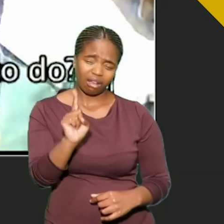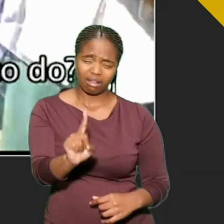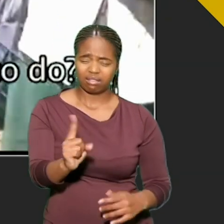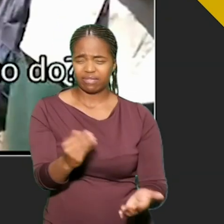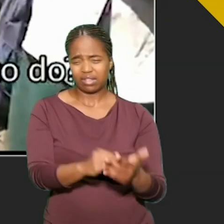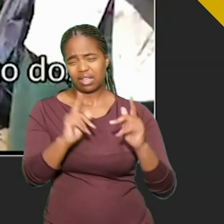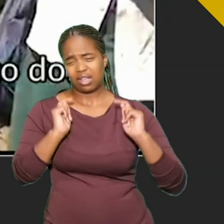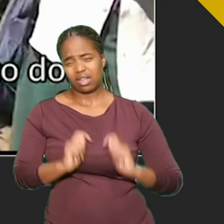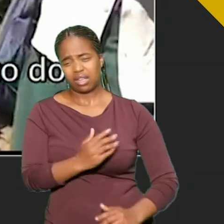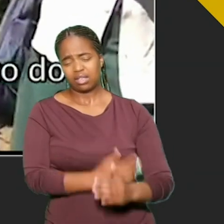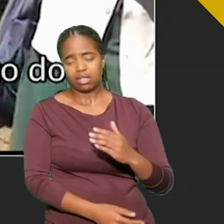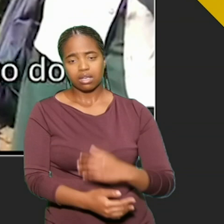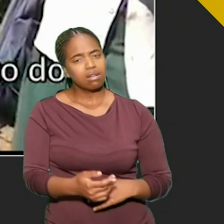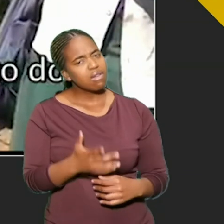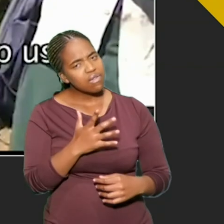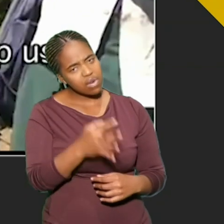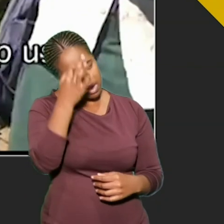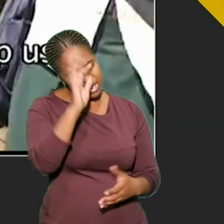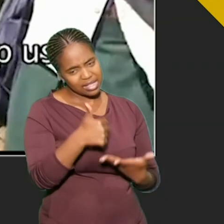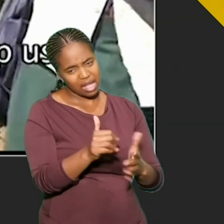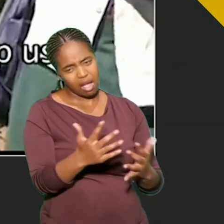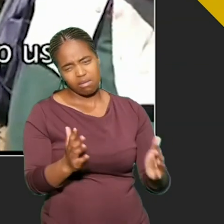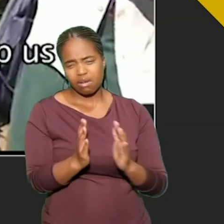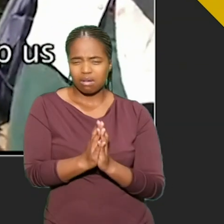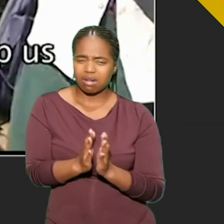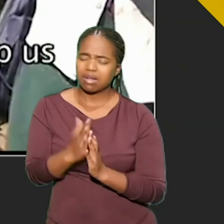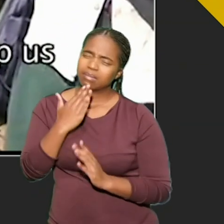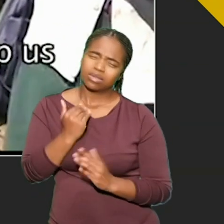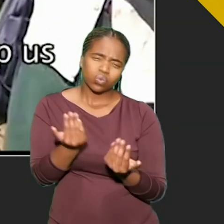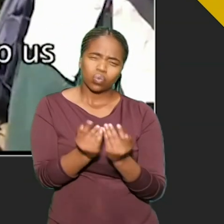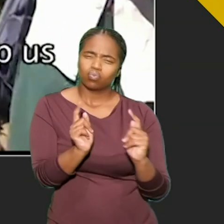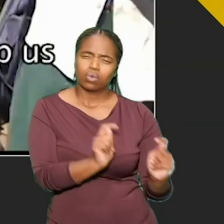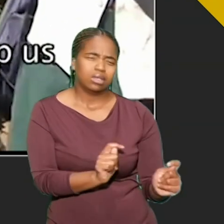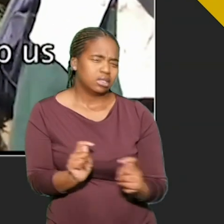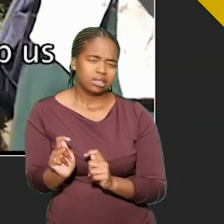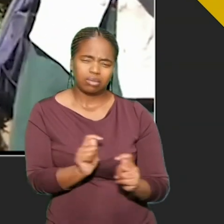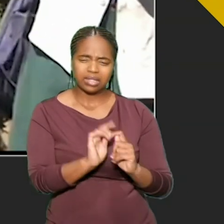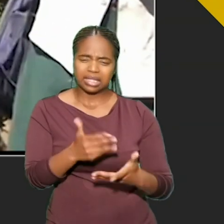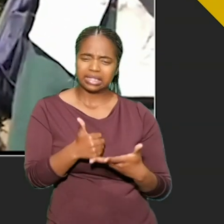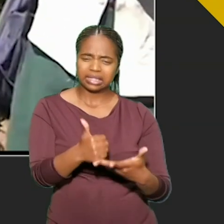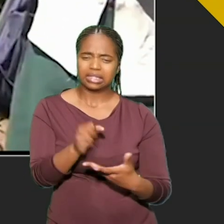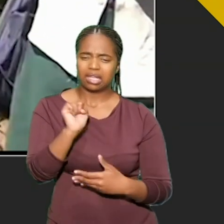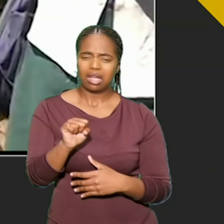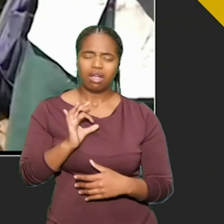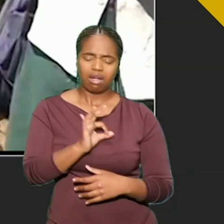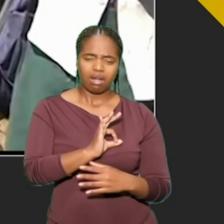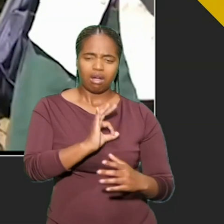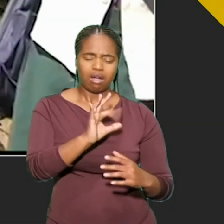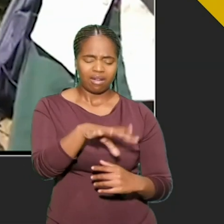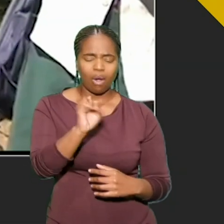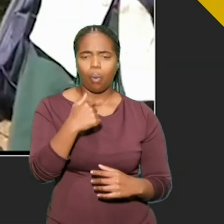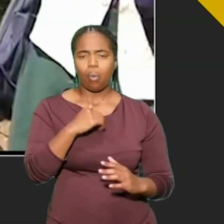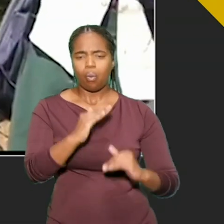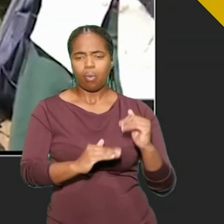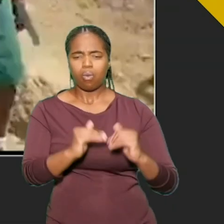sikhathele ndininqwenela uburhulumente anganenzela ntoni sinqwenela asenzele indlela azise isitafu afikise umbane